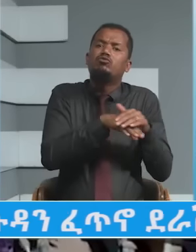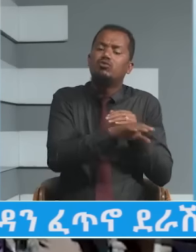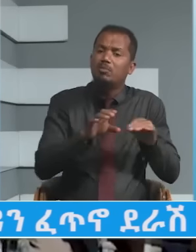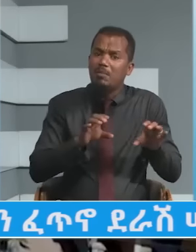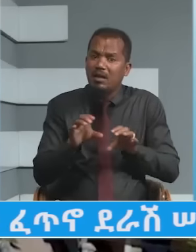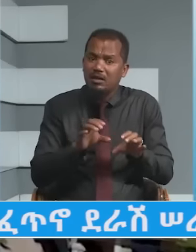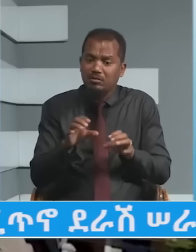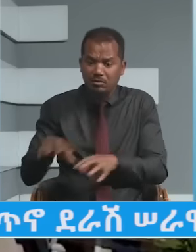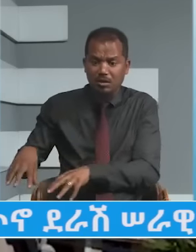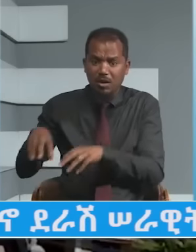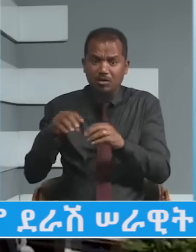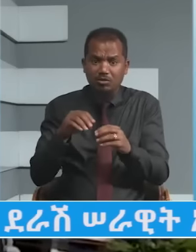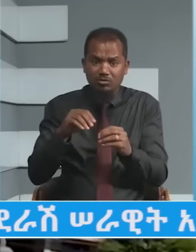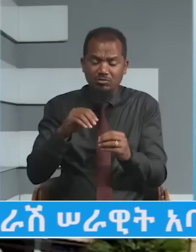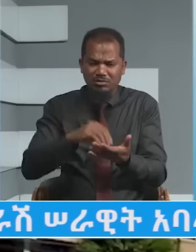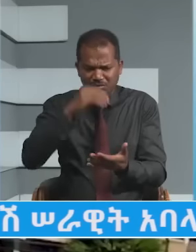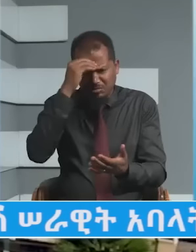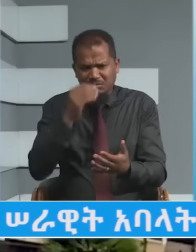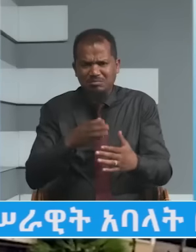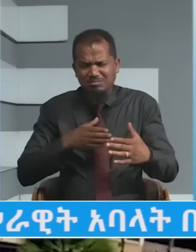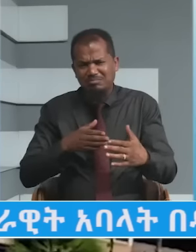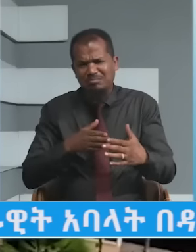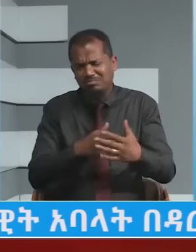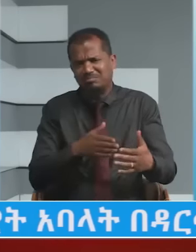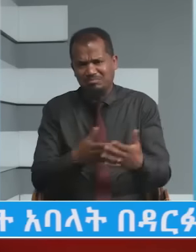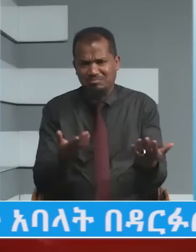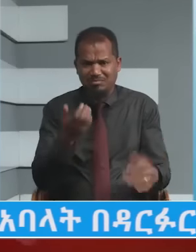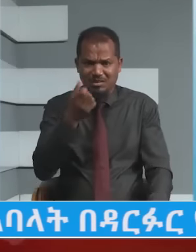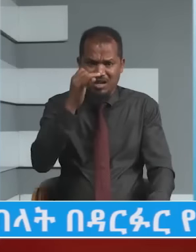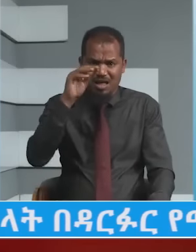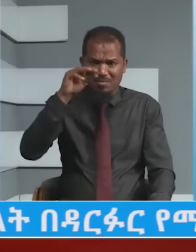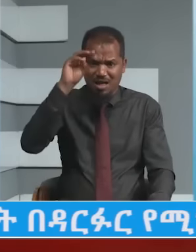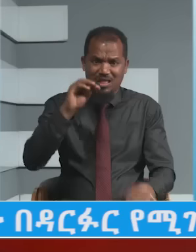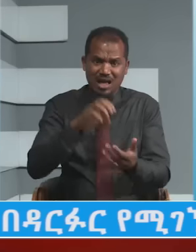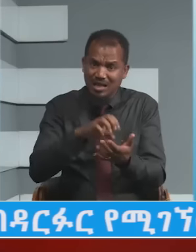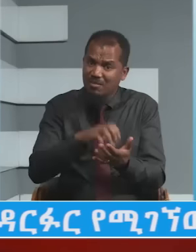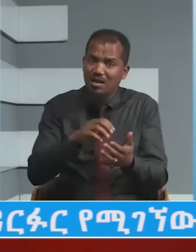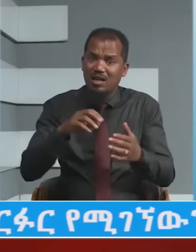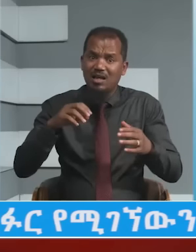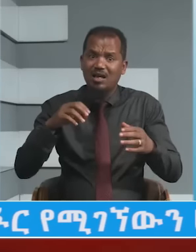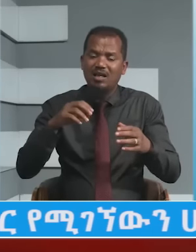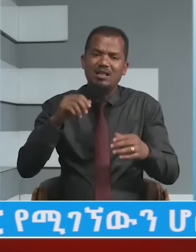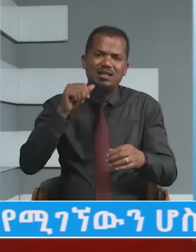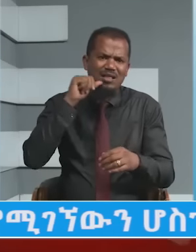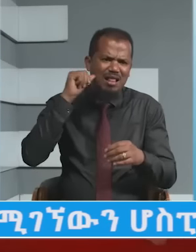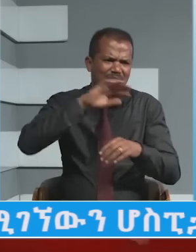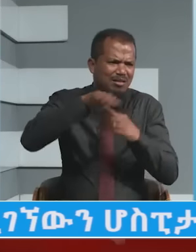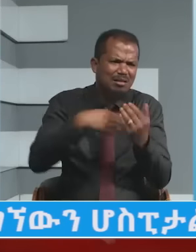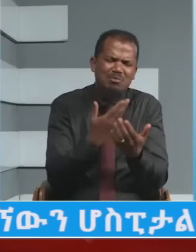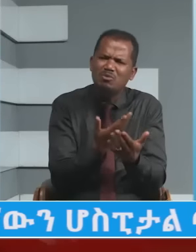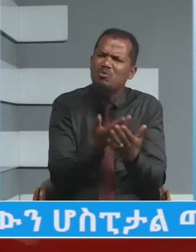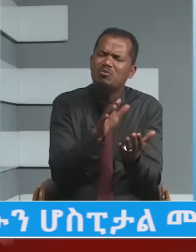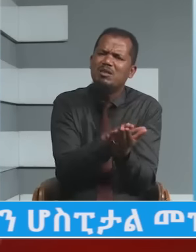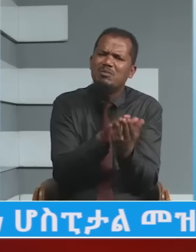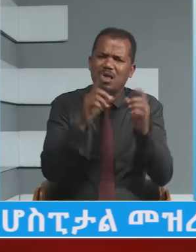ውስጥ በማድረጋቸው ተማሪዎች ከትምህርት መስተጓጎላቸውን ተናግሯል። አላማጣ ከተማ 8 ቀበሌ ያለ ትናንት ማታ ጠቅላላ ሁሉም